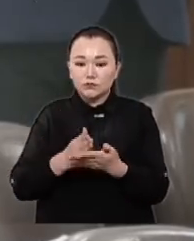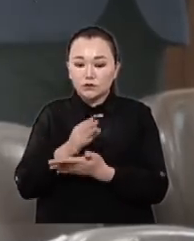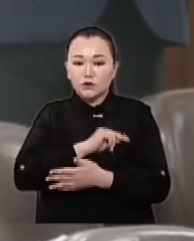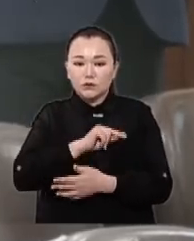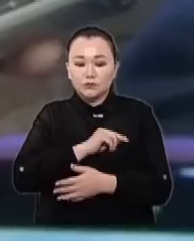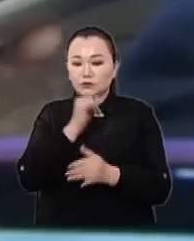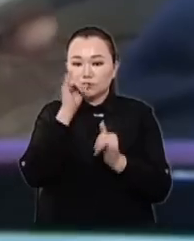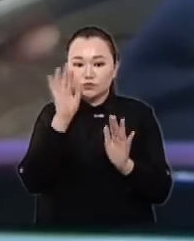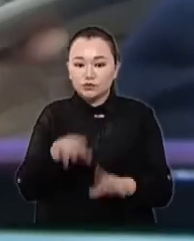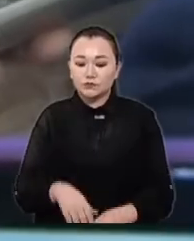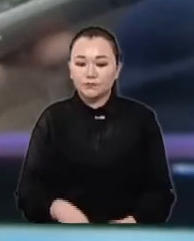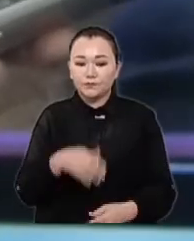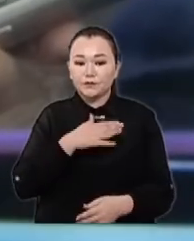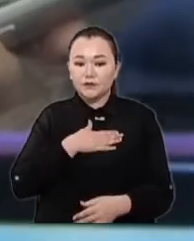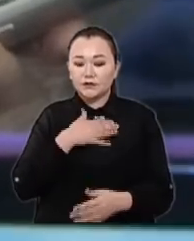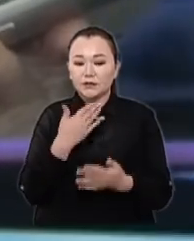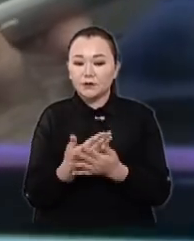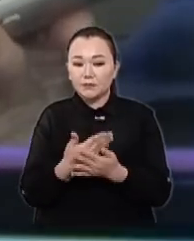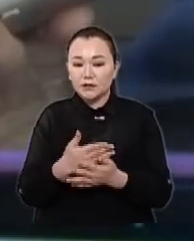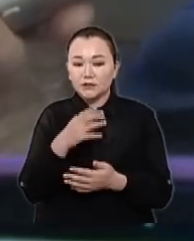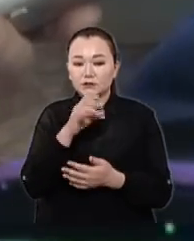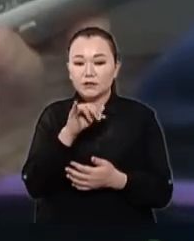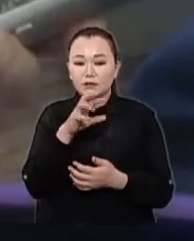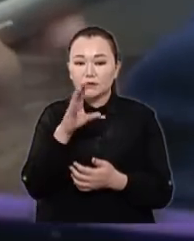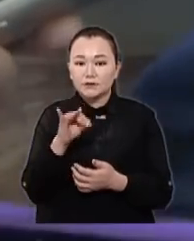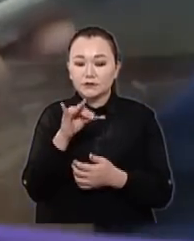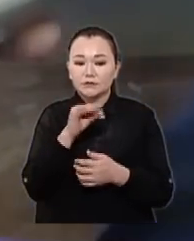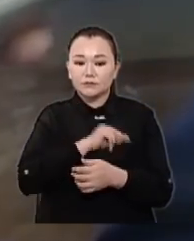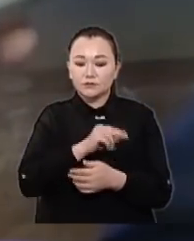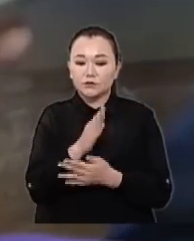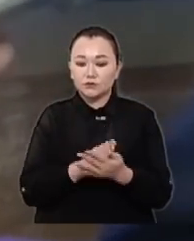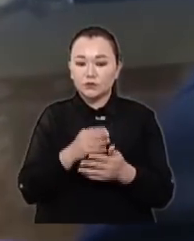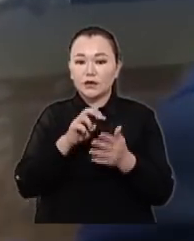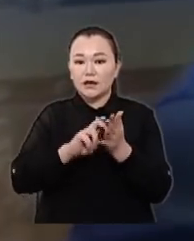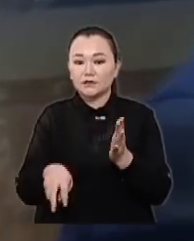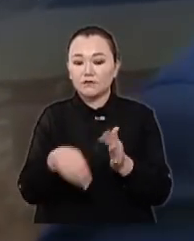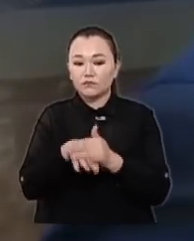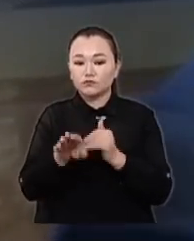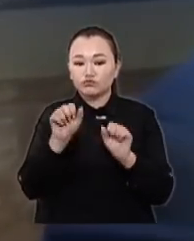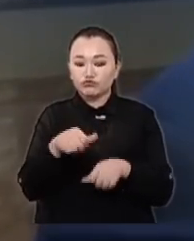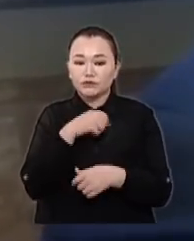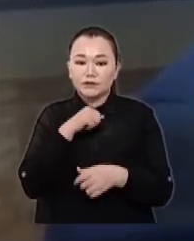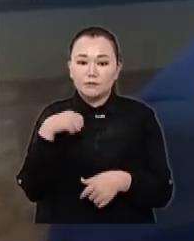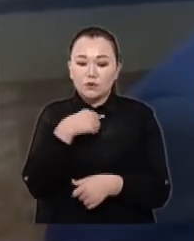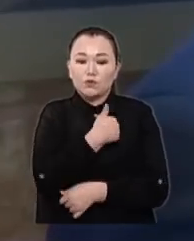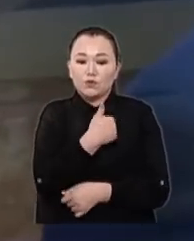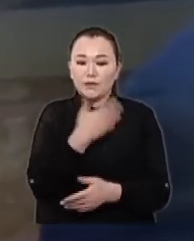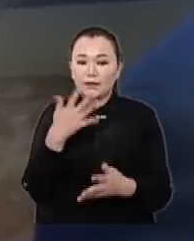еңбек ете алмайды. Бізде мысалға саяси мемлекеттік қызметшілер отставкаға кете алады. Өзінің қалауымен